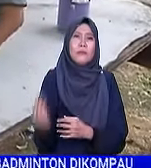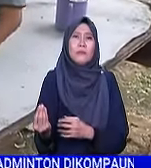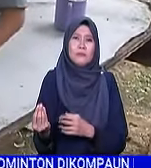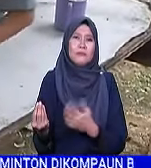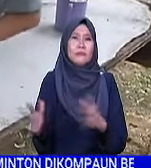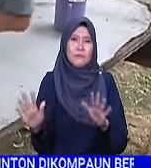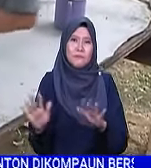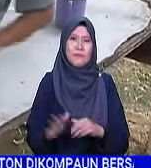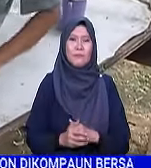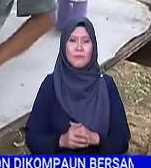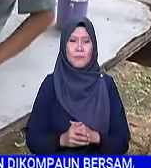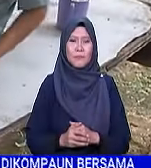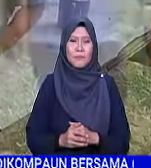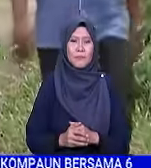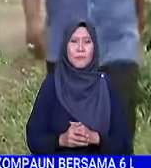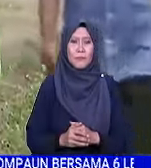mereka.